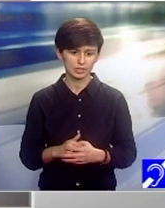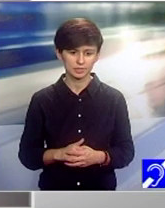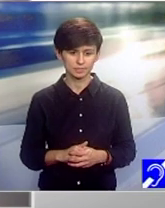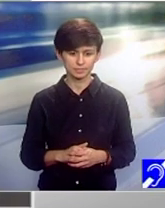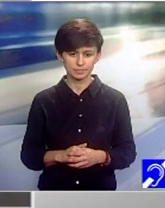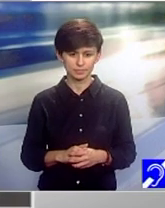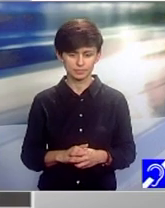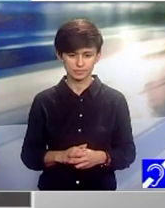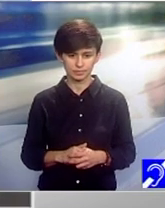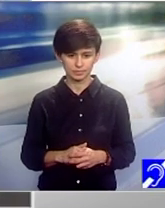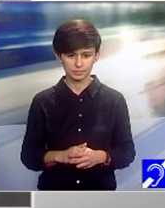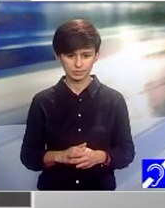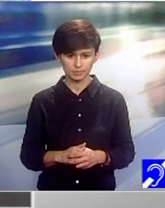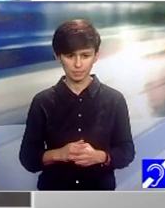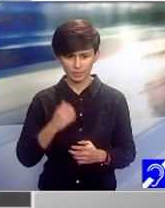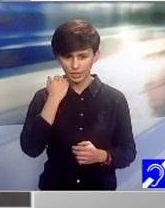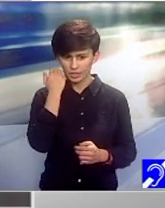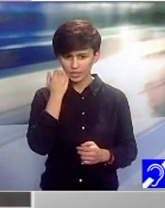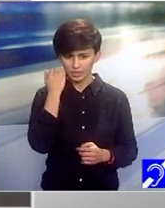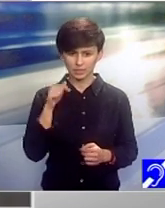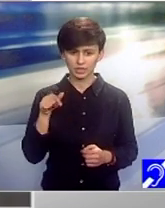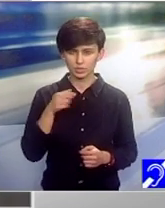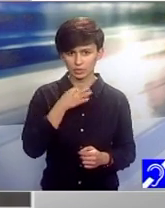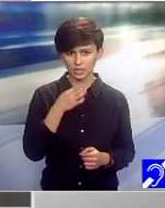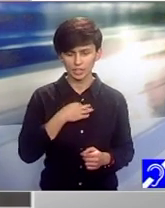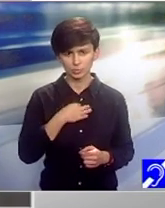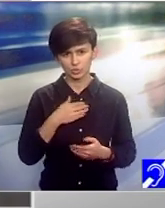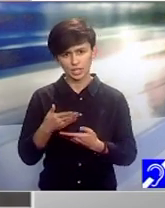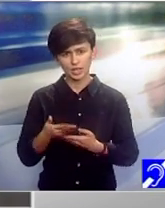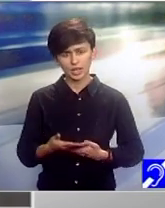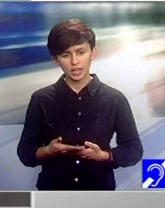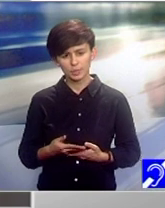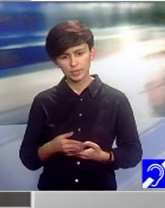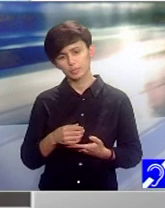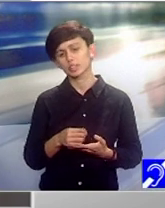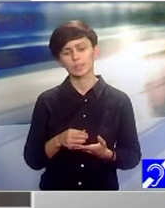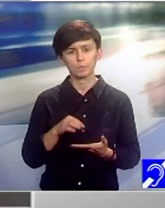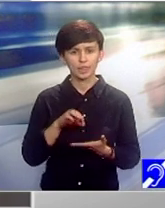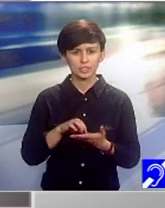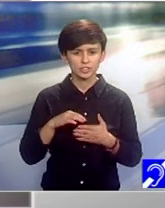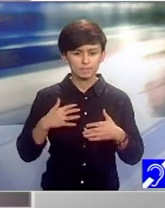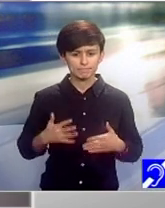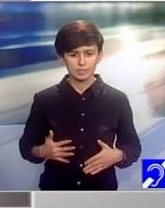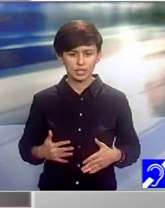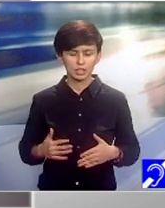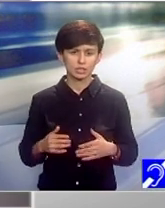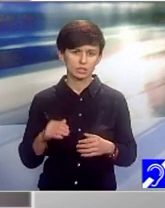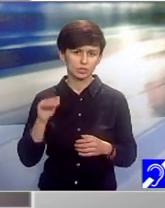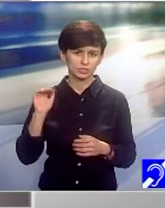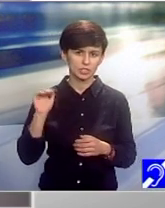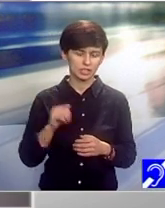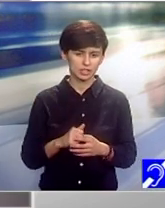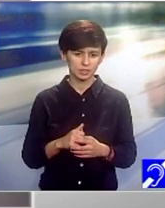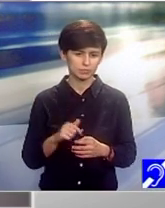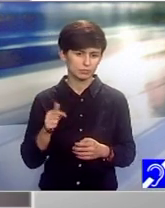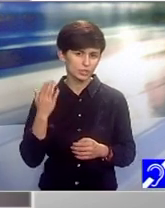La momentul în care ne-ai spus că ai primit acest diagnostic, erai un adolescent. Da. Au fost momente, de